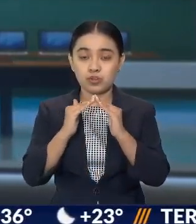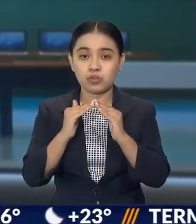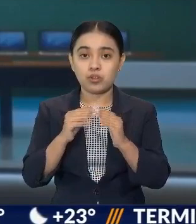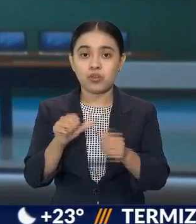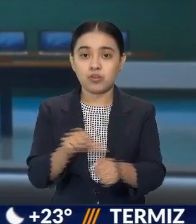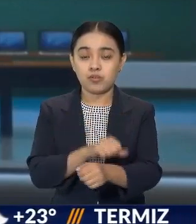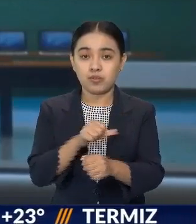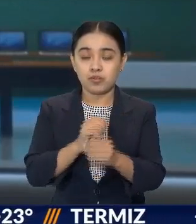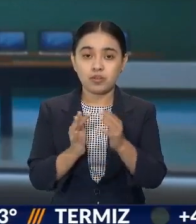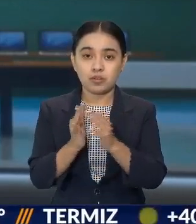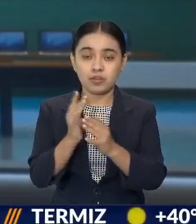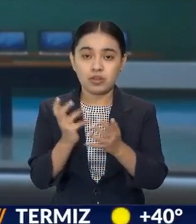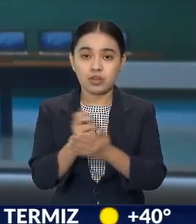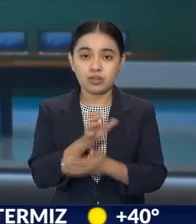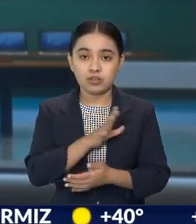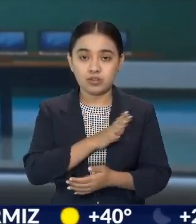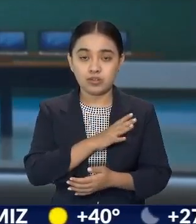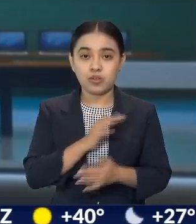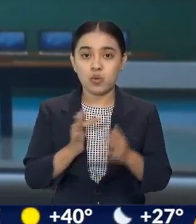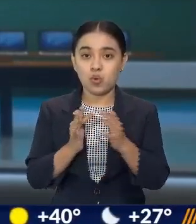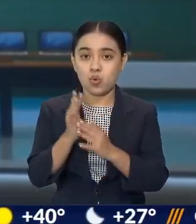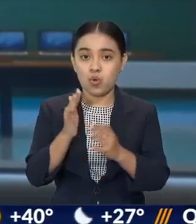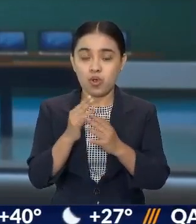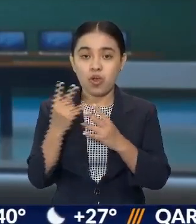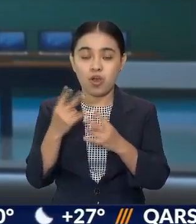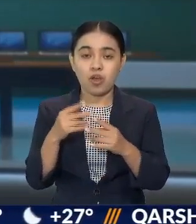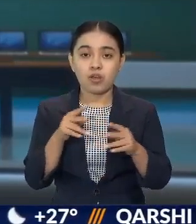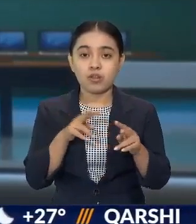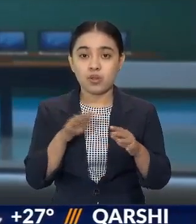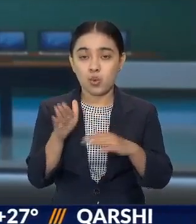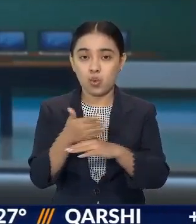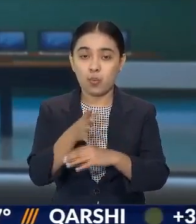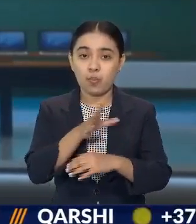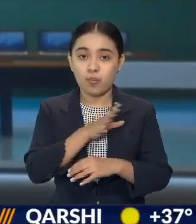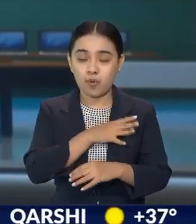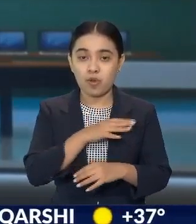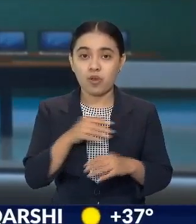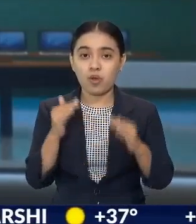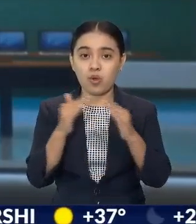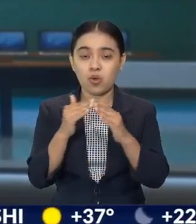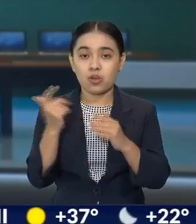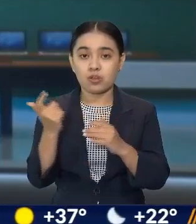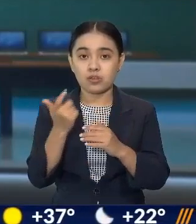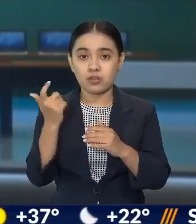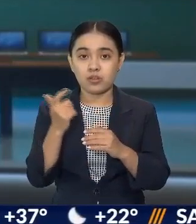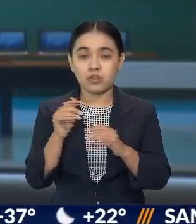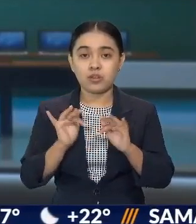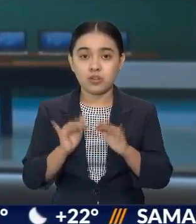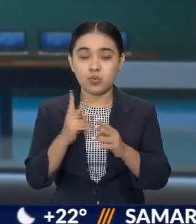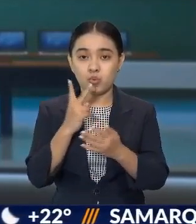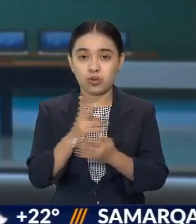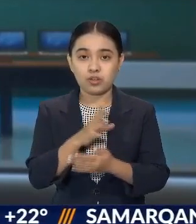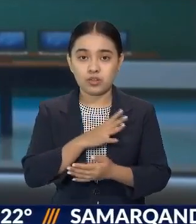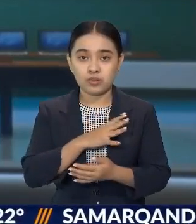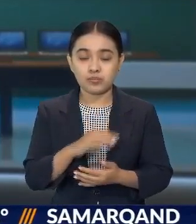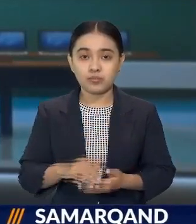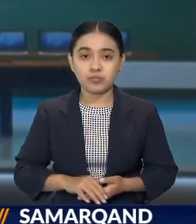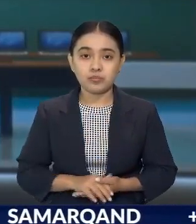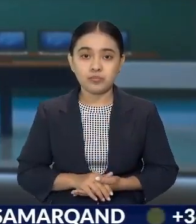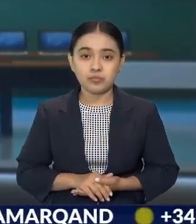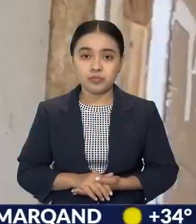nasha yetishtirayotgani aniqlandi. O'simliklar tegishli tartibda yo'q qilindi va xonadon egasiga chora ko'rildi.